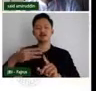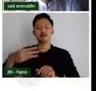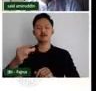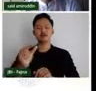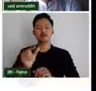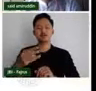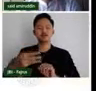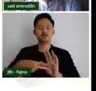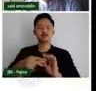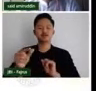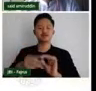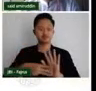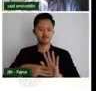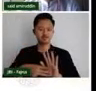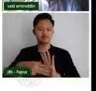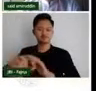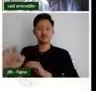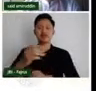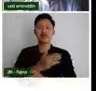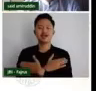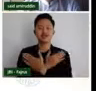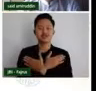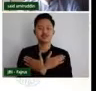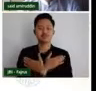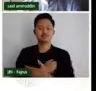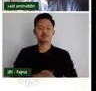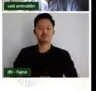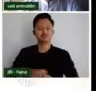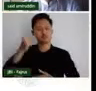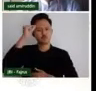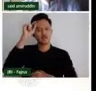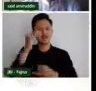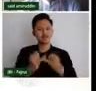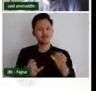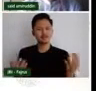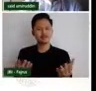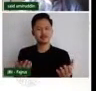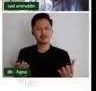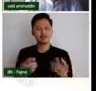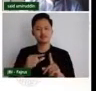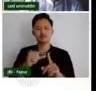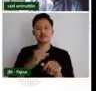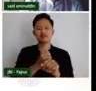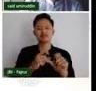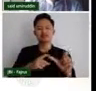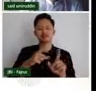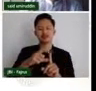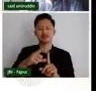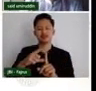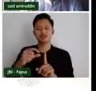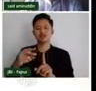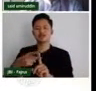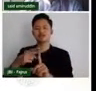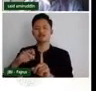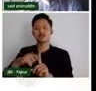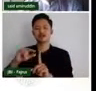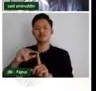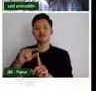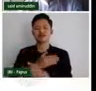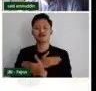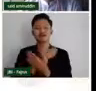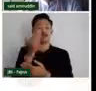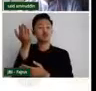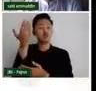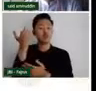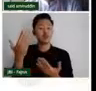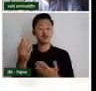PIDI, Provinsi Aceh. Pendidikan terakhir saya adalah di PGSD FKIP USK ataupun dulu UNSYIAH, Universitas Syiah